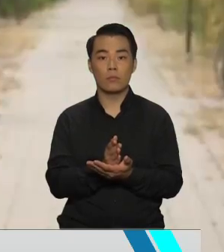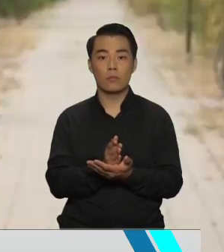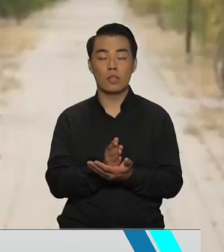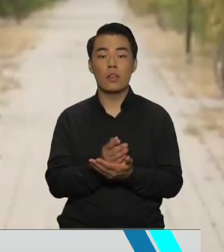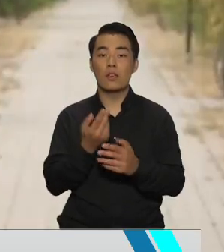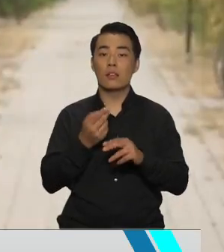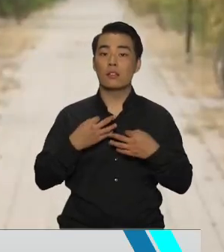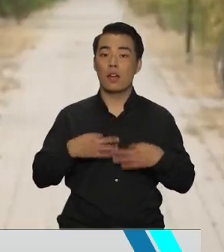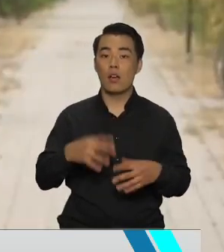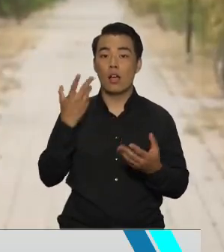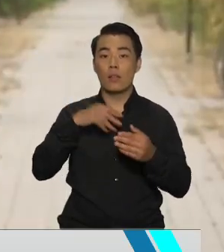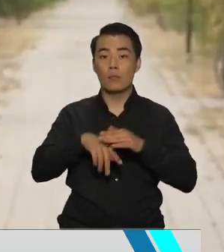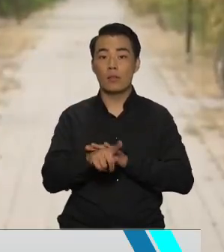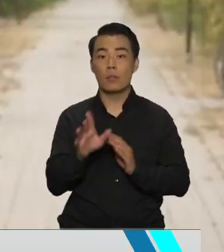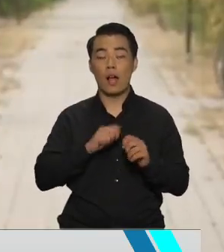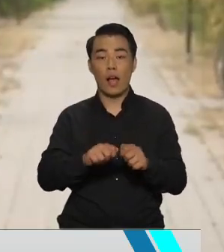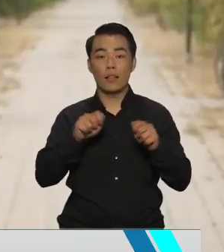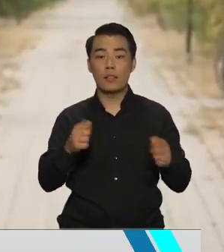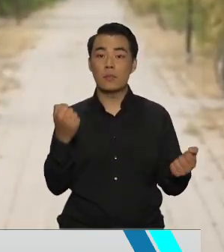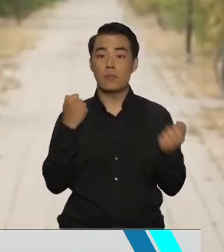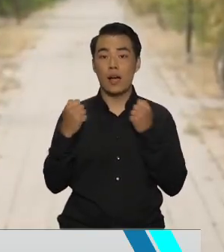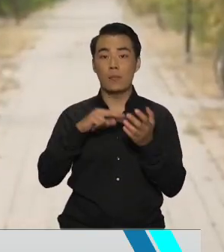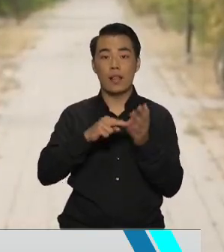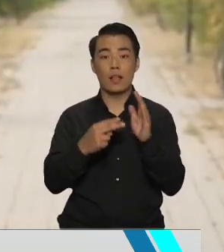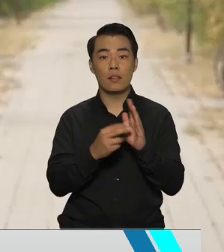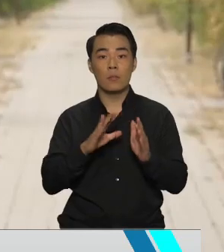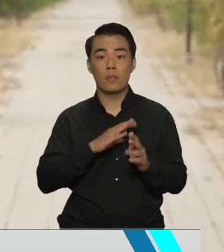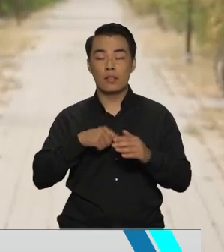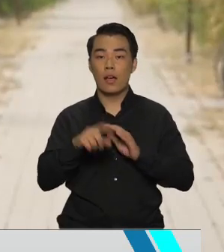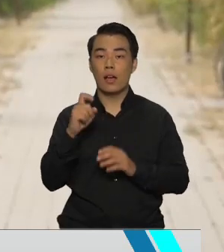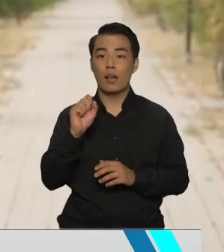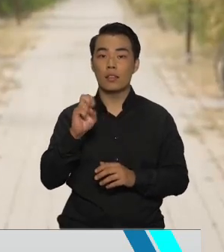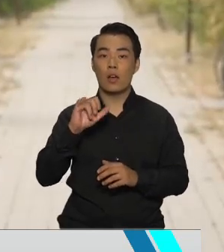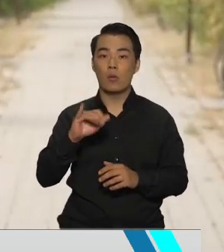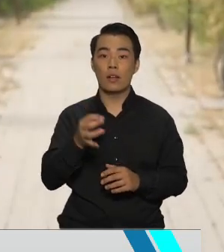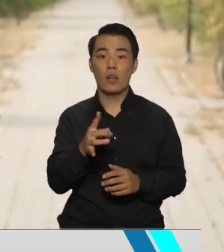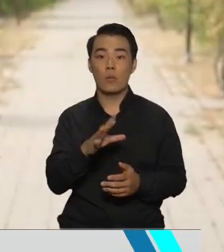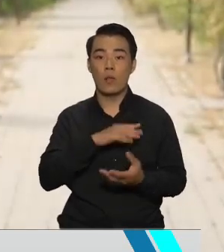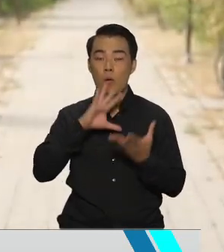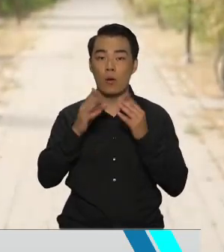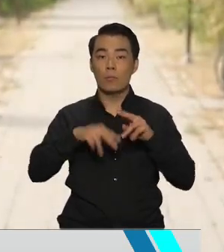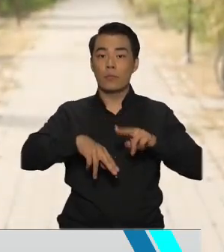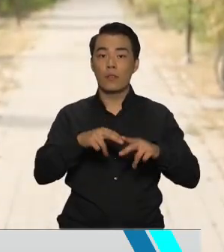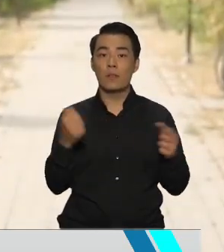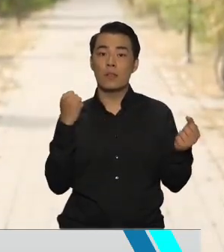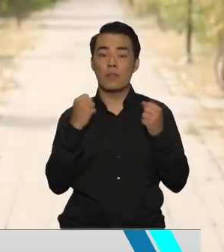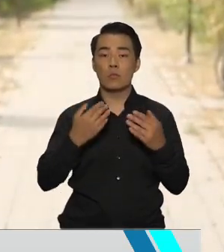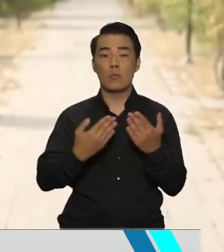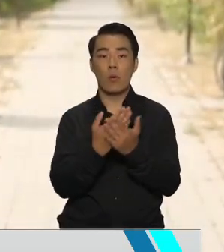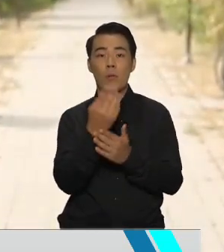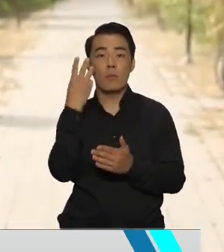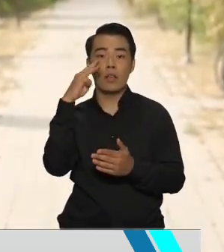К празднику приурочили и открытие спортивных объектов. В Хромтауском районе ввели в эксплуатацию современный